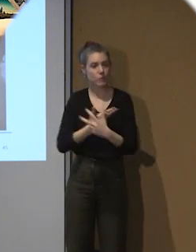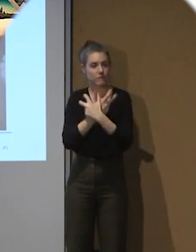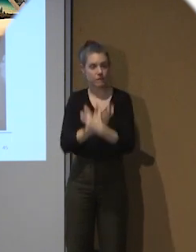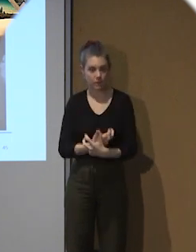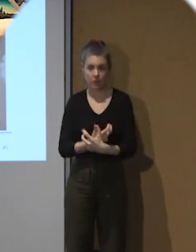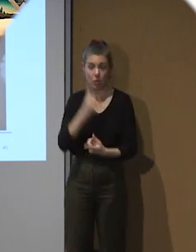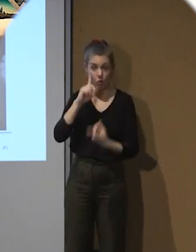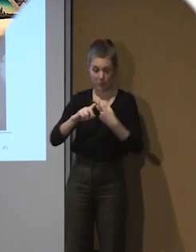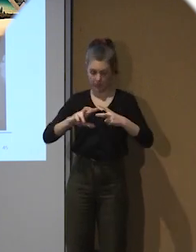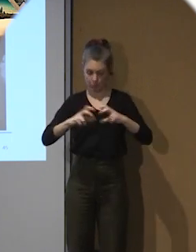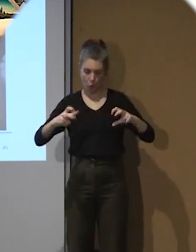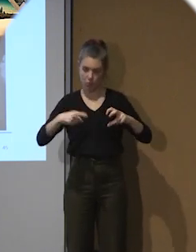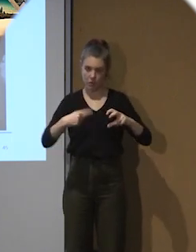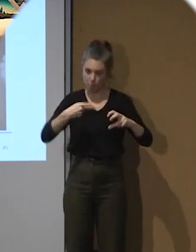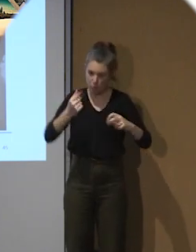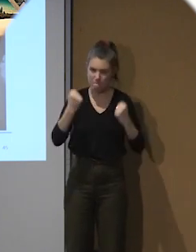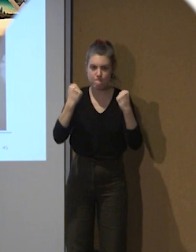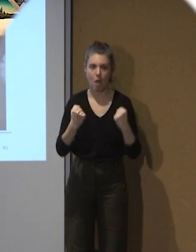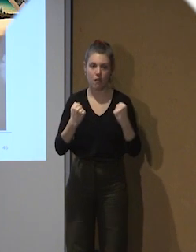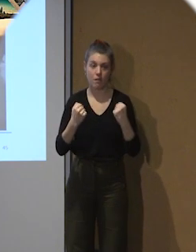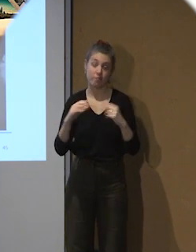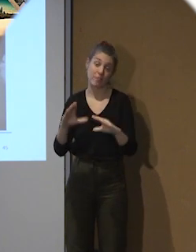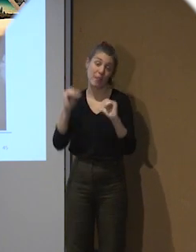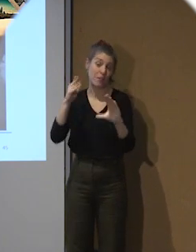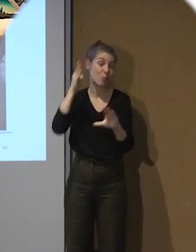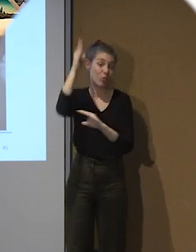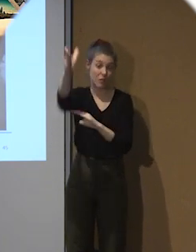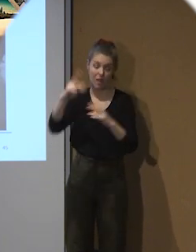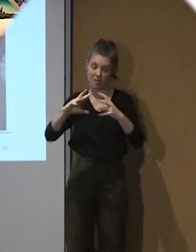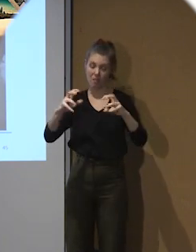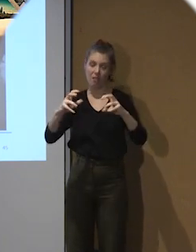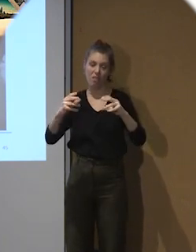l'os, éviter l'ostéoporose et donc éviter les fractures induites par